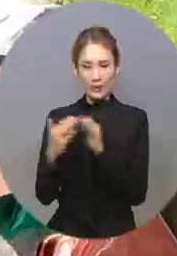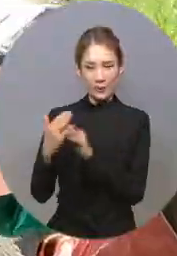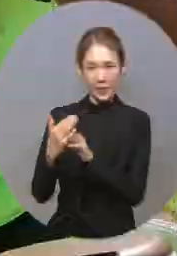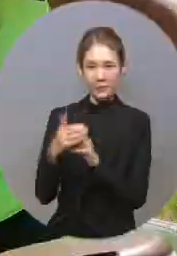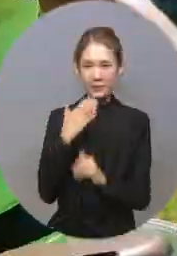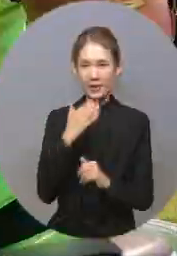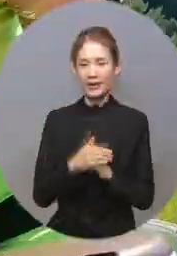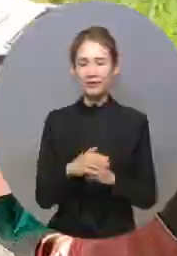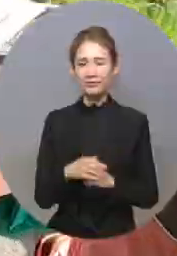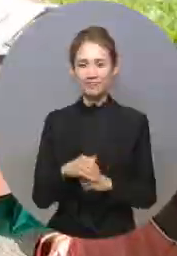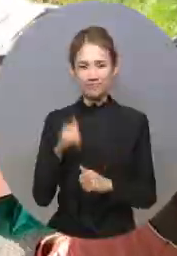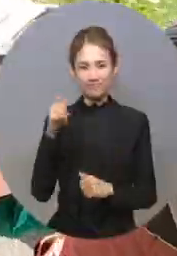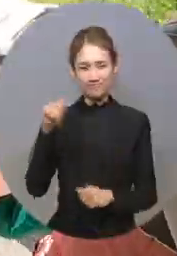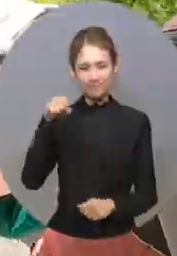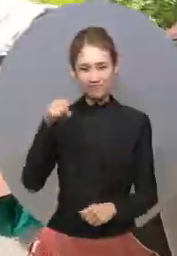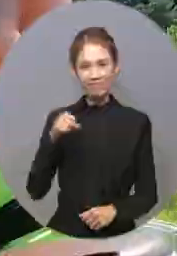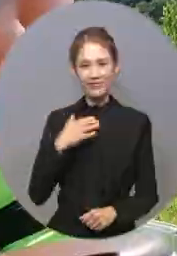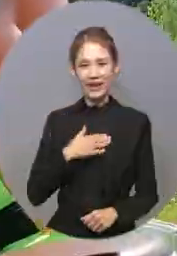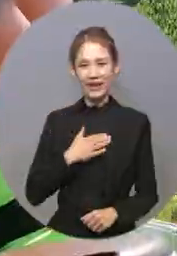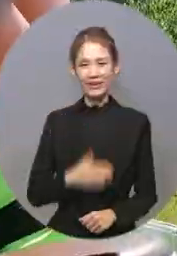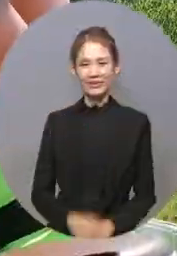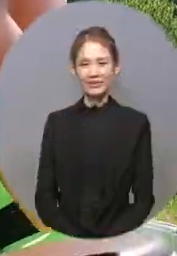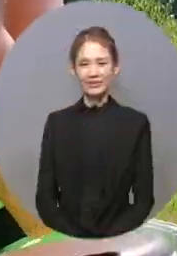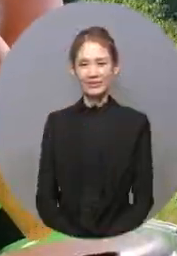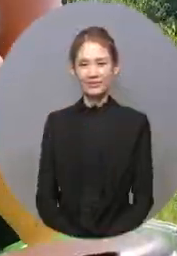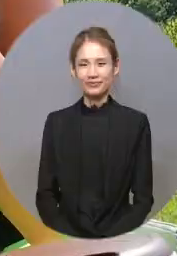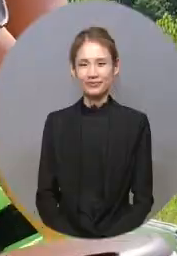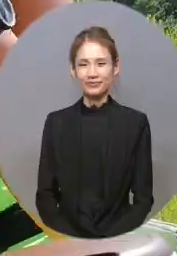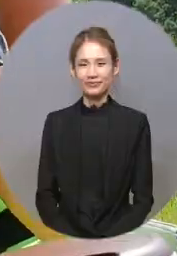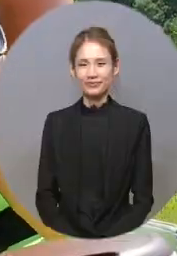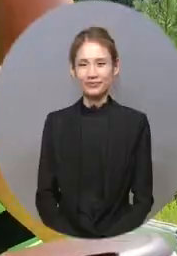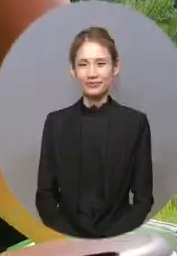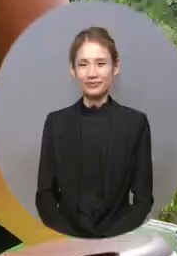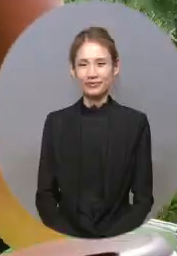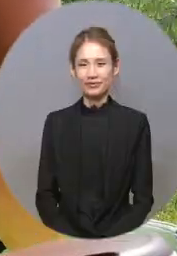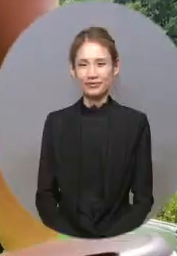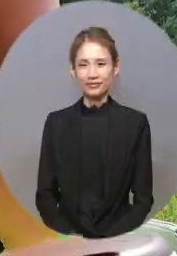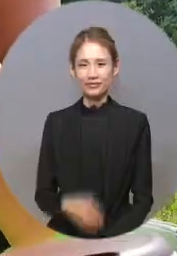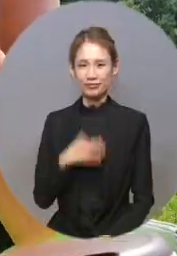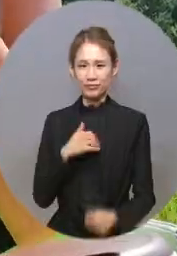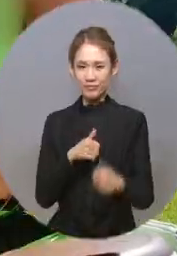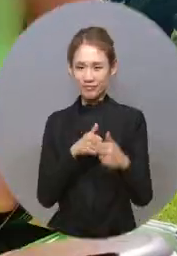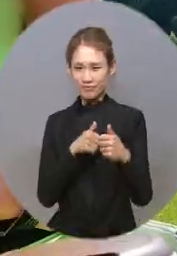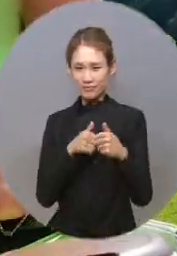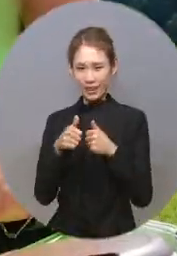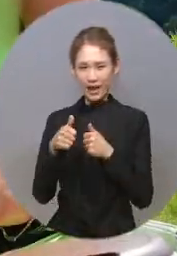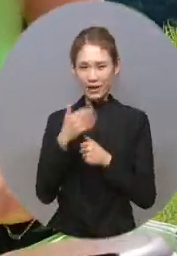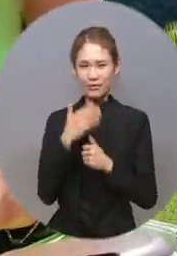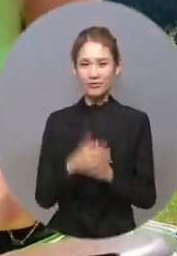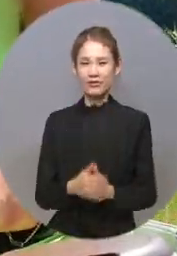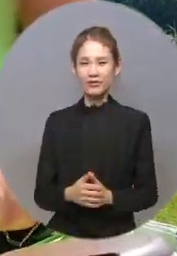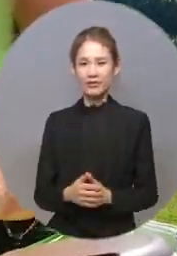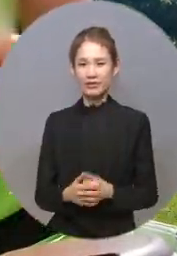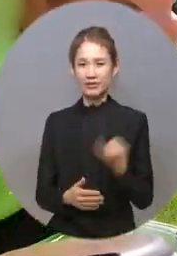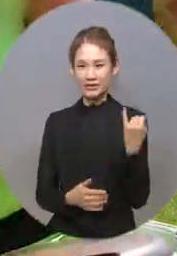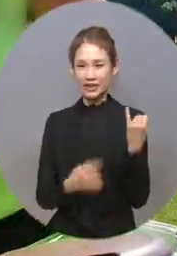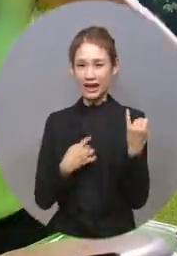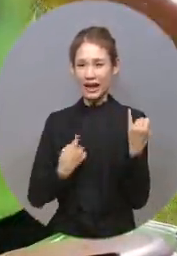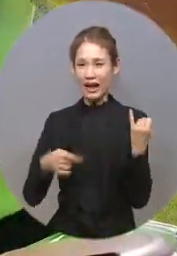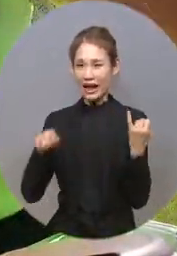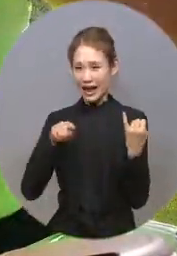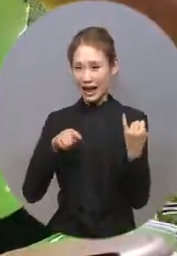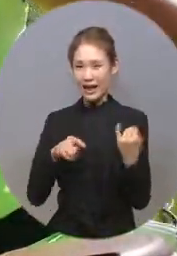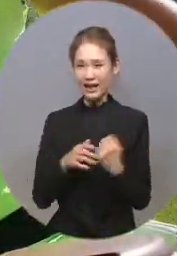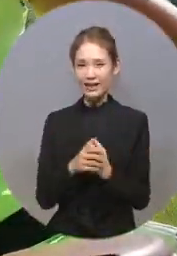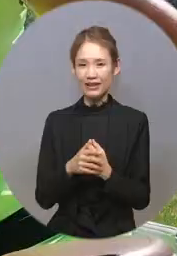콜. 콜. 아 힘든데. 지금 오빠 나의 내기다. 콜. 은수까지 같이? 왜냐 은수도 지금